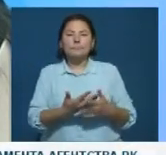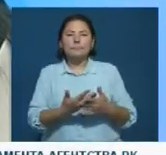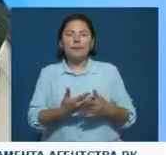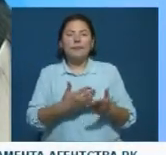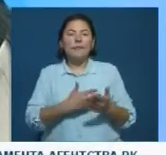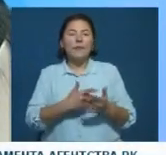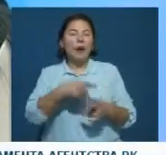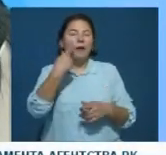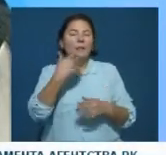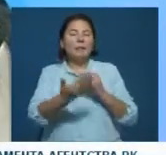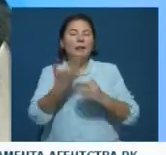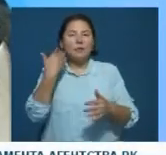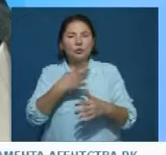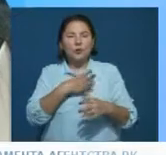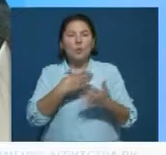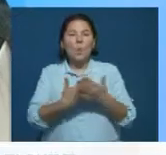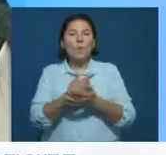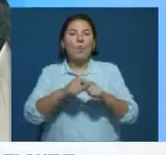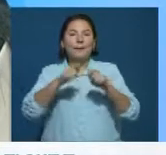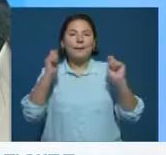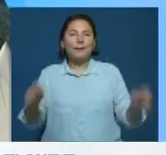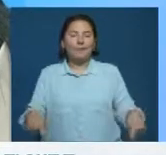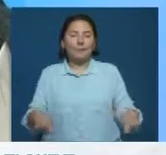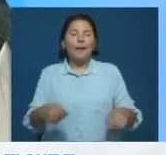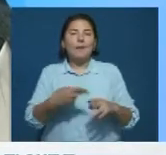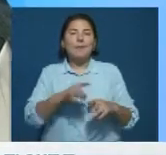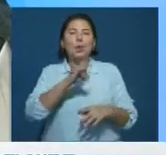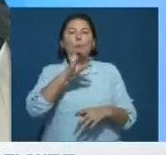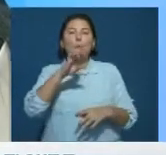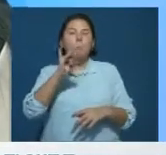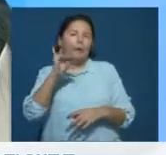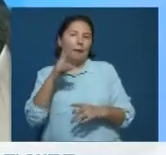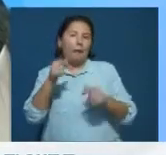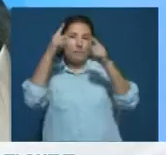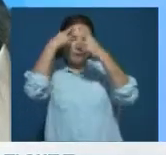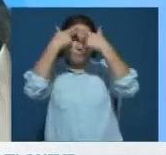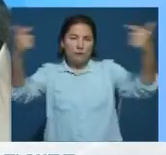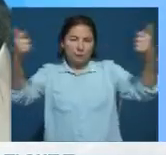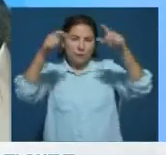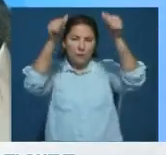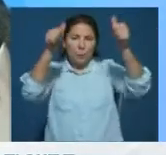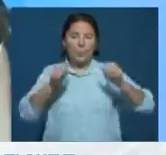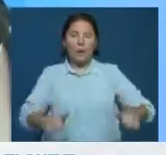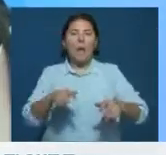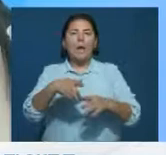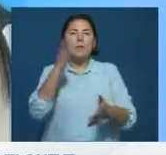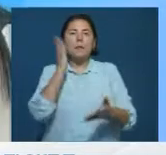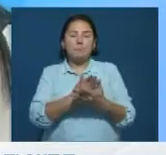выше я говорила, что новую рубрику открыли. Вот эта рубрика, она будет там